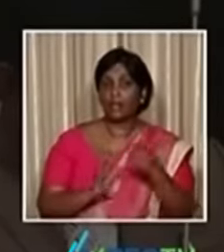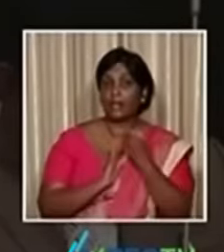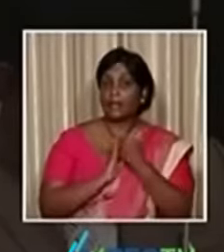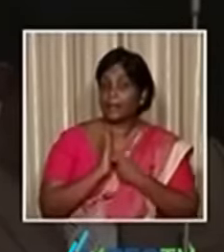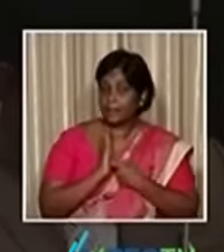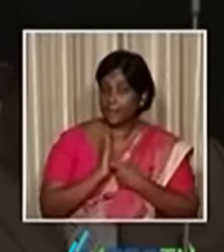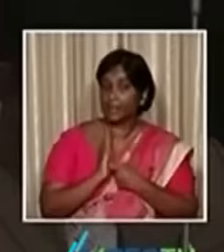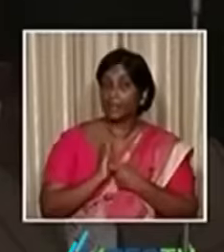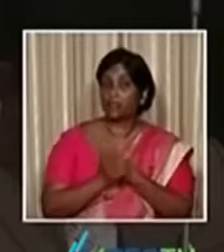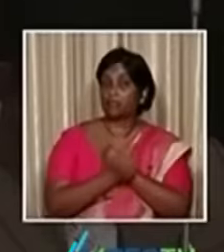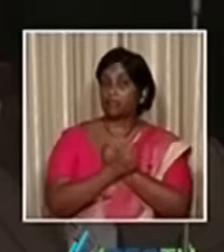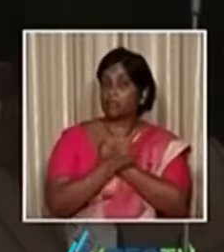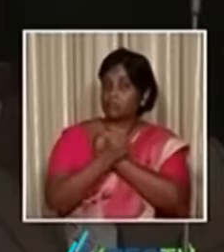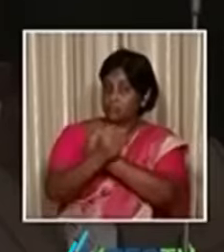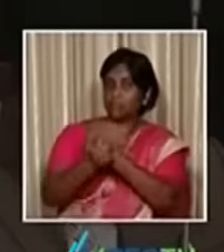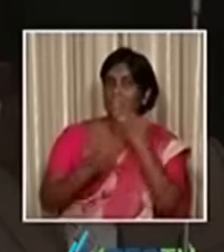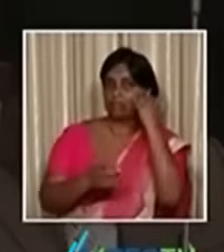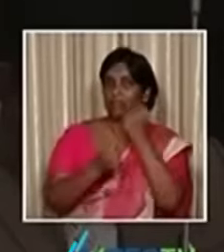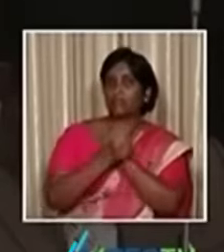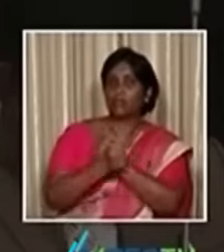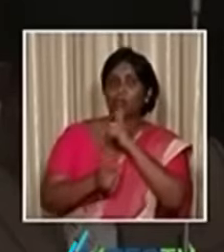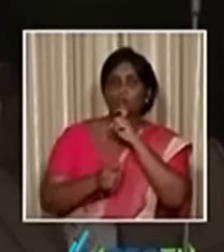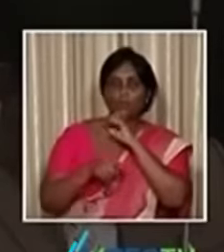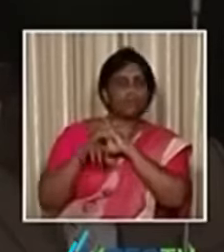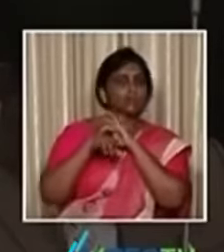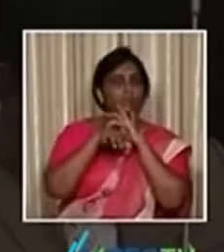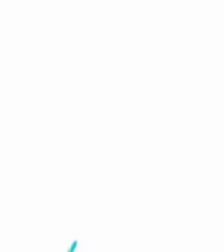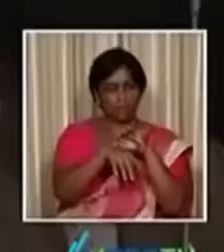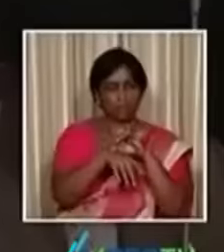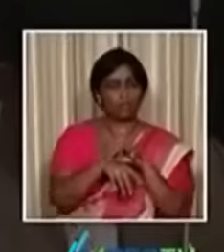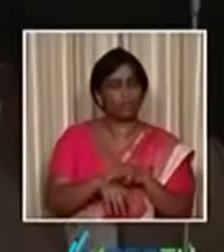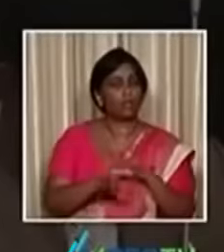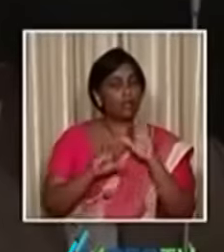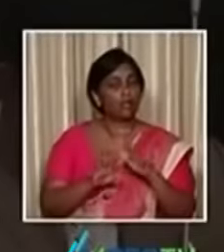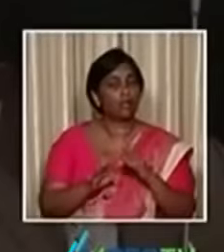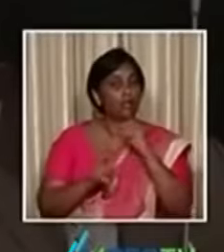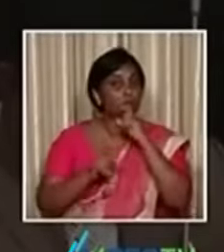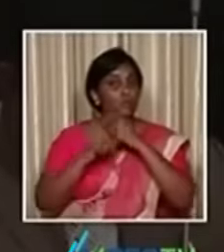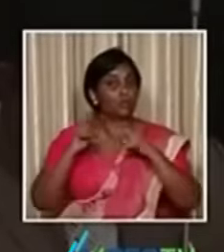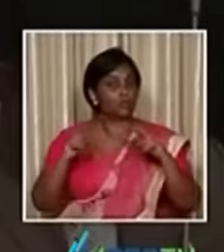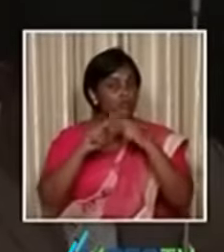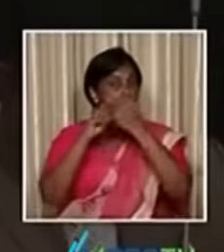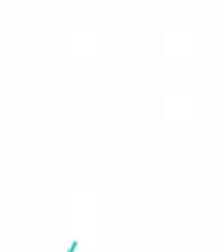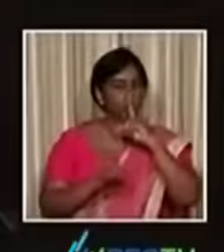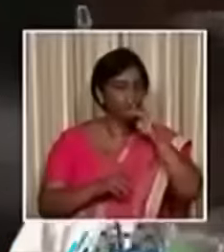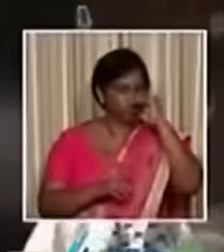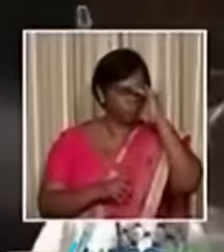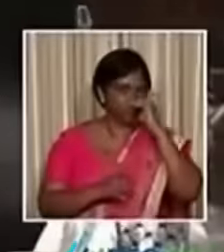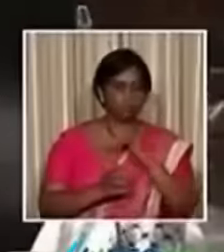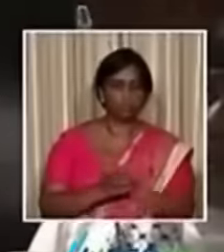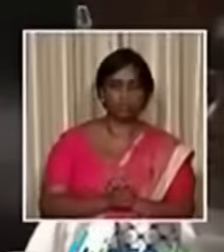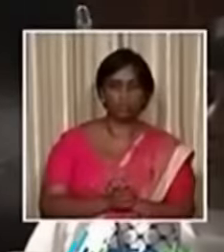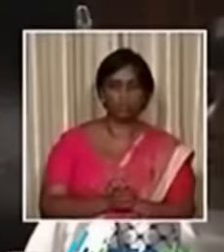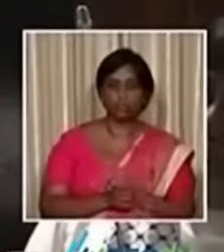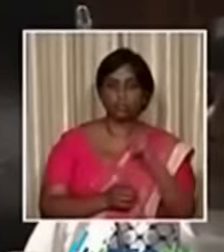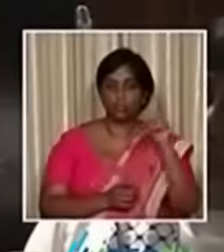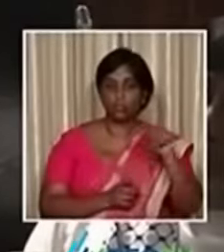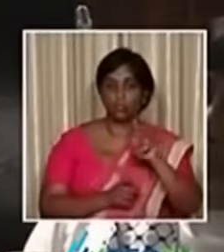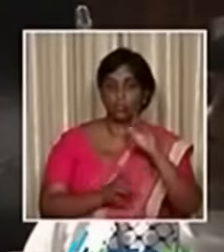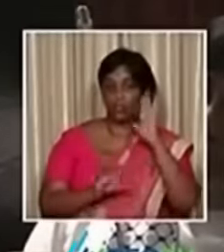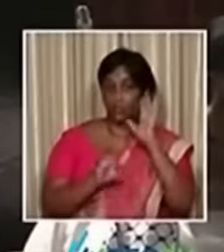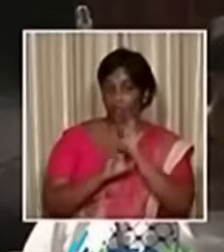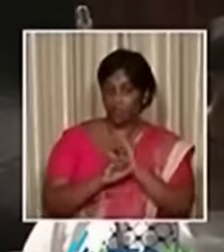නීතියෙන් එයාව රිමාන්ඩ් කරලා තියෙනවා. දැන් උසාවියට ඉදිරිපත් කරනවා. හයිකෝට්සල්ට දාලා තියෙනවා. එතුමිය කියපු